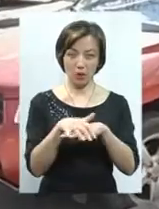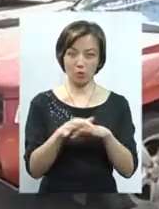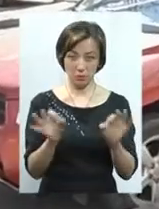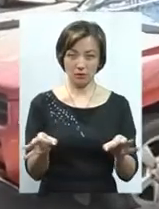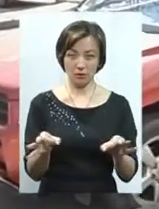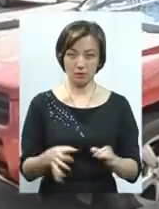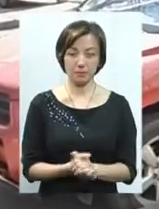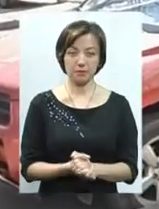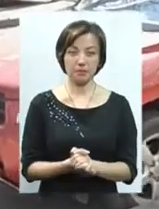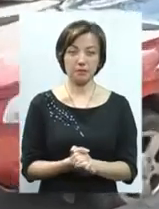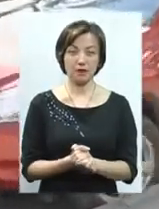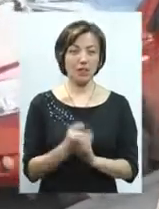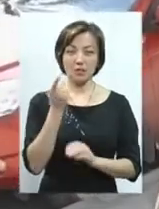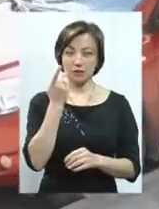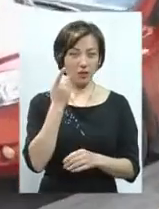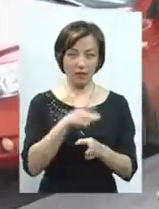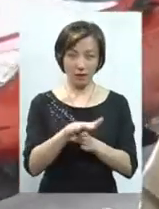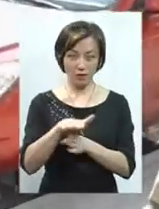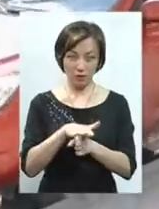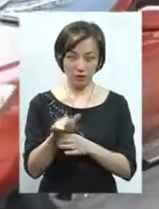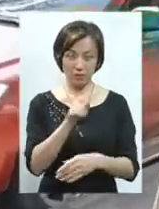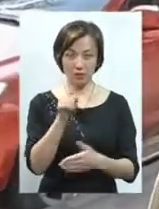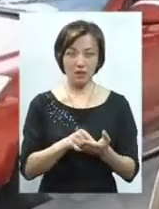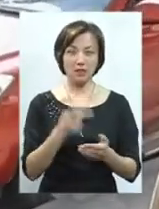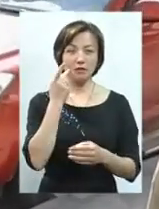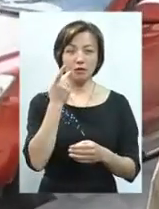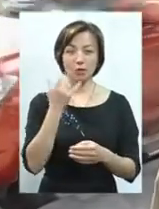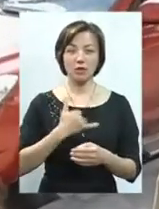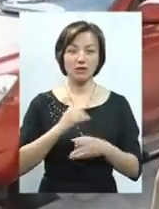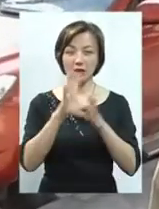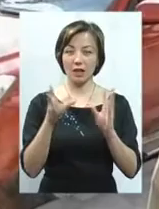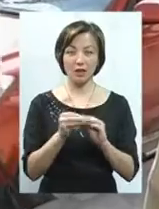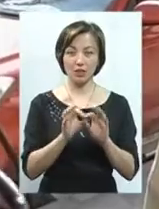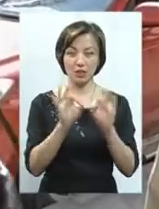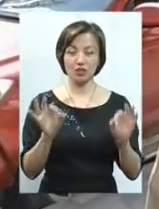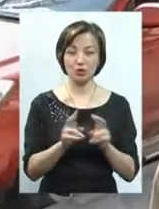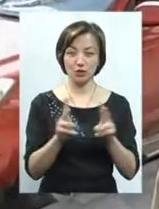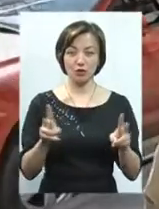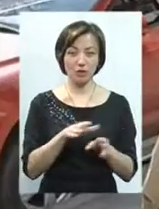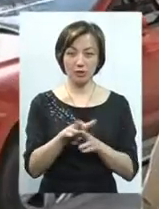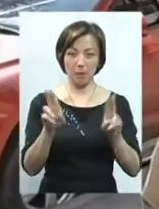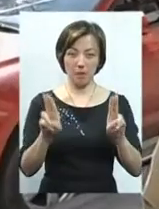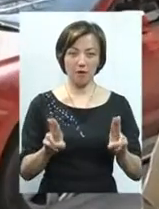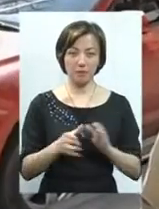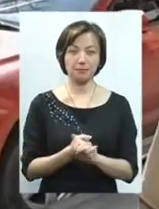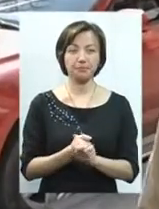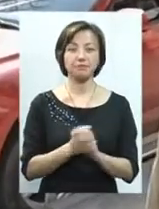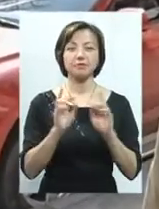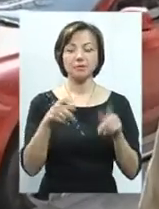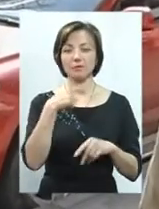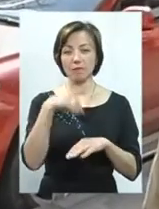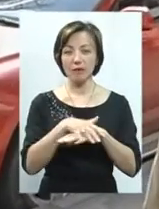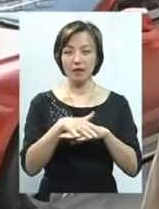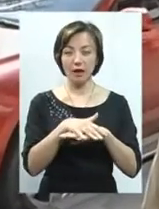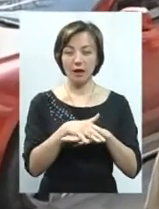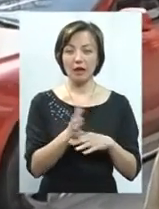правильно? Зазвичай їх не дотримуються. Ну, зазвичай в нас взагалі ніхто нічого не дотримується, ніяких правил. Як говорять, знаєте, в народі,